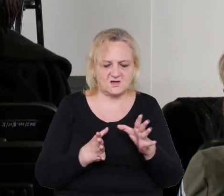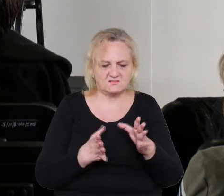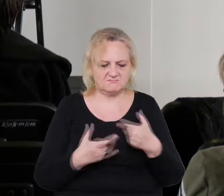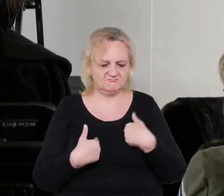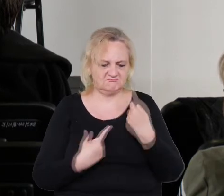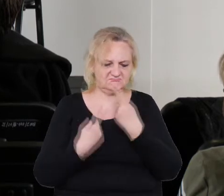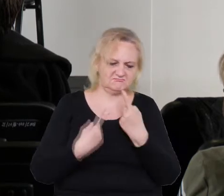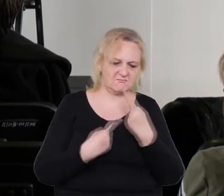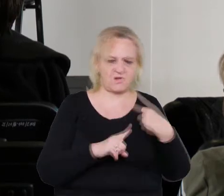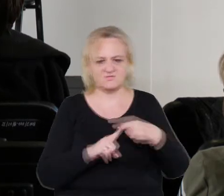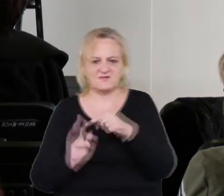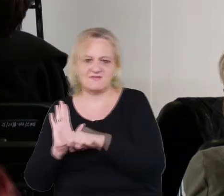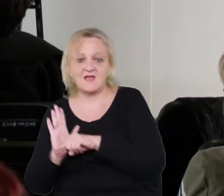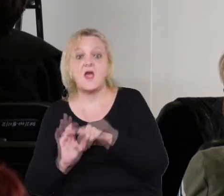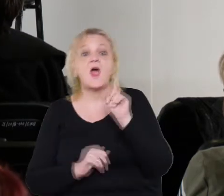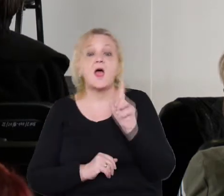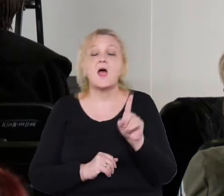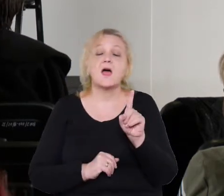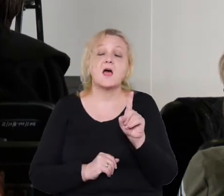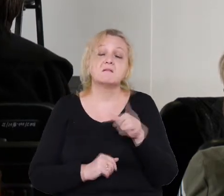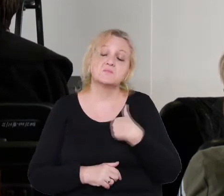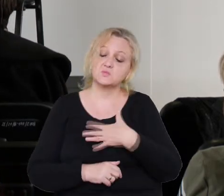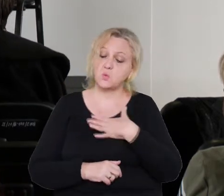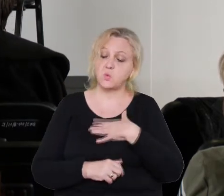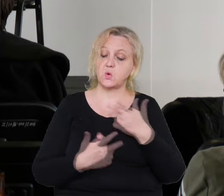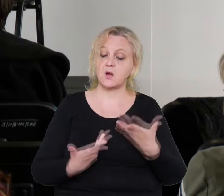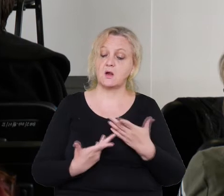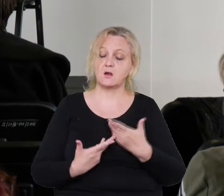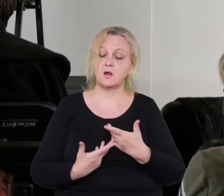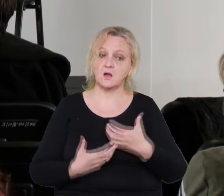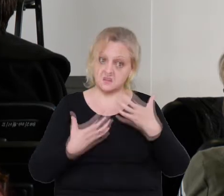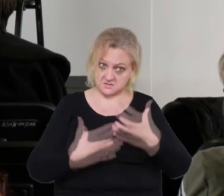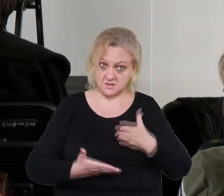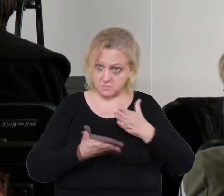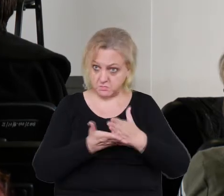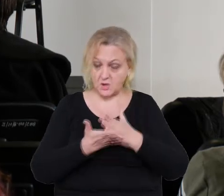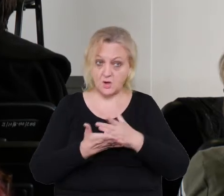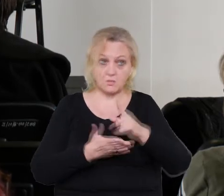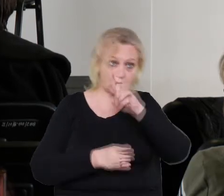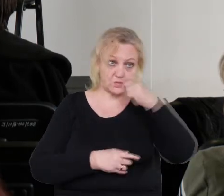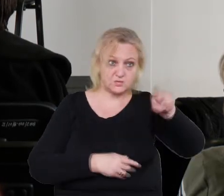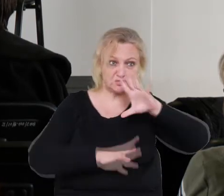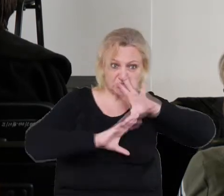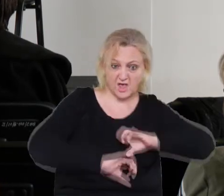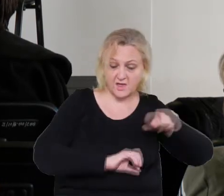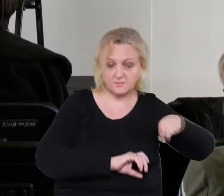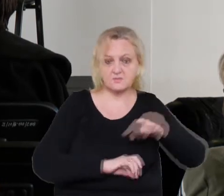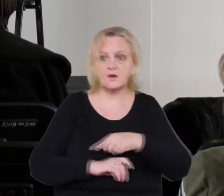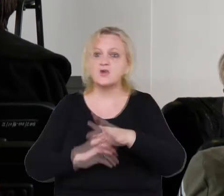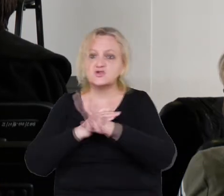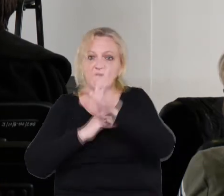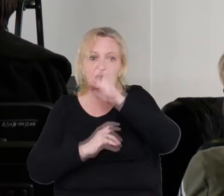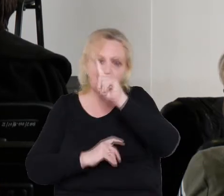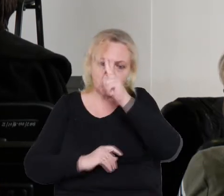roli to znaczy Wydaje mi się że A jakbyśmy zadali pytanie czy chcesz pomóc ludziom którzy cierpią 95 procent Polaków powiedziałby